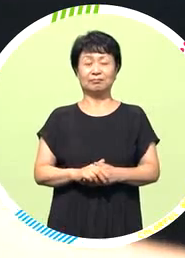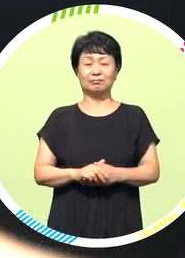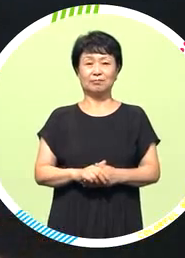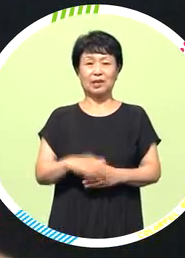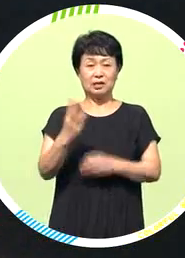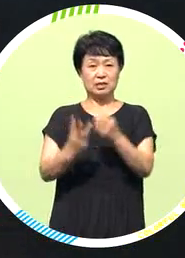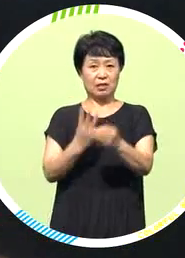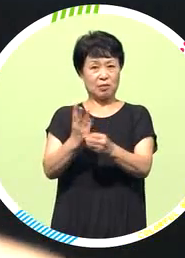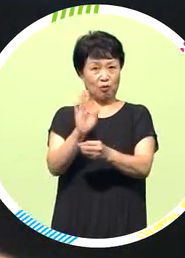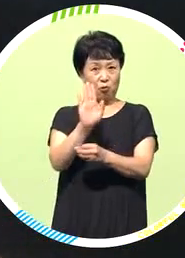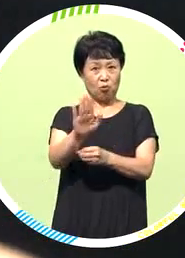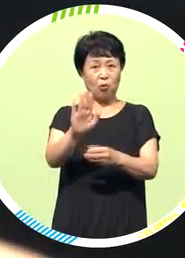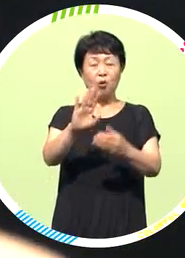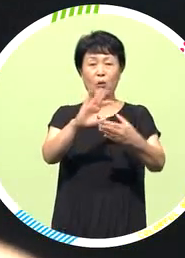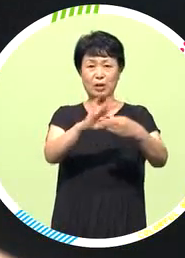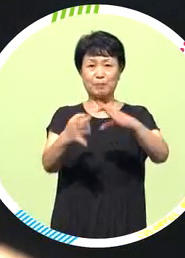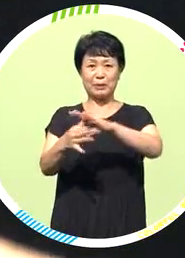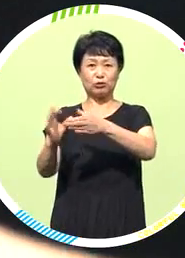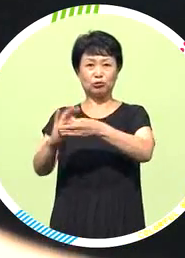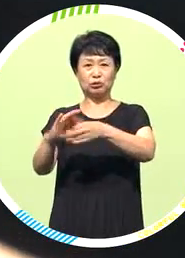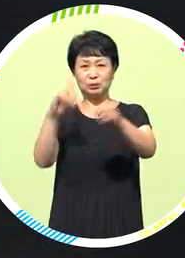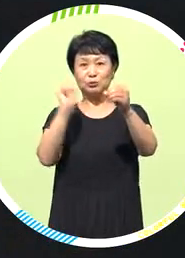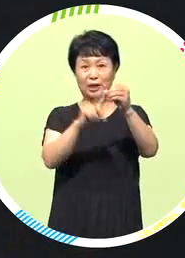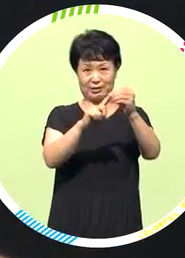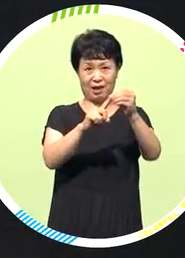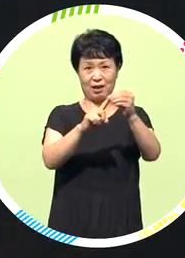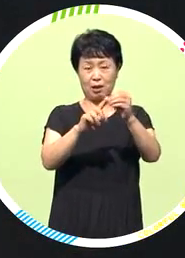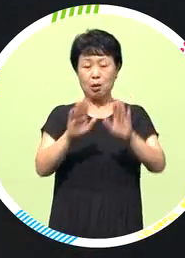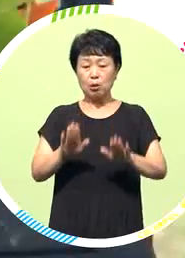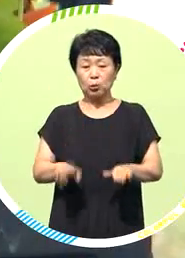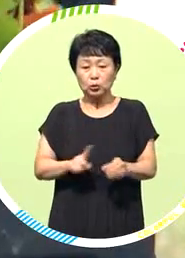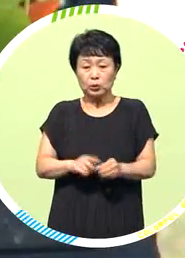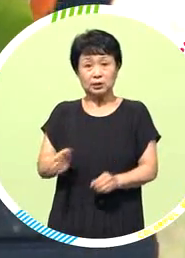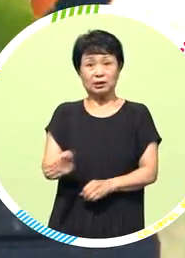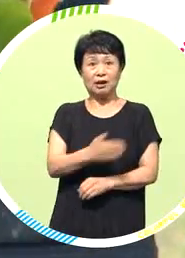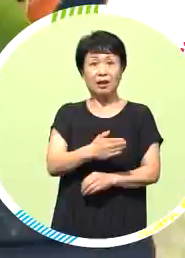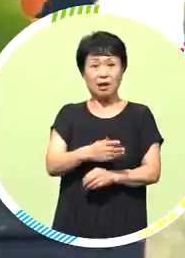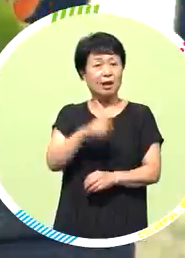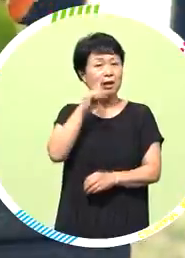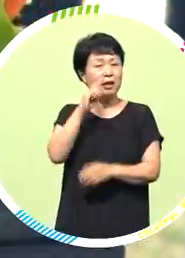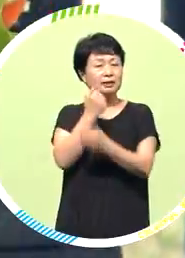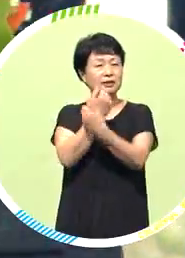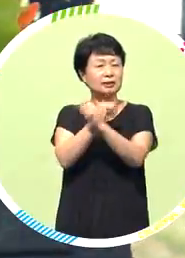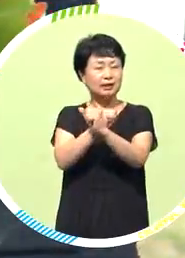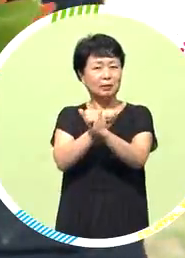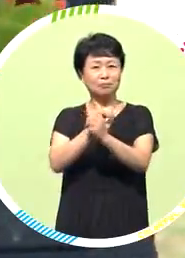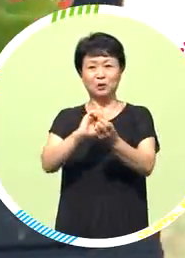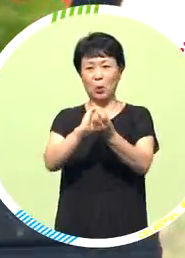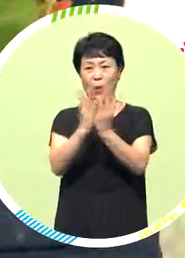3年後の大会で会場を飾るため今年から現地で実験的展示を行っているんです。